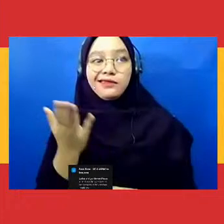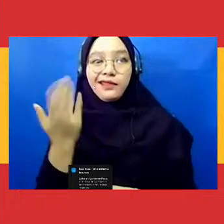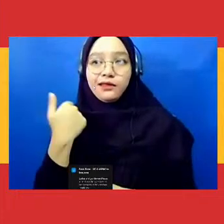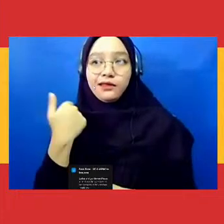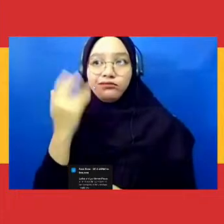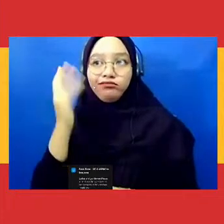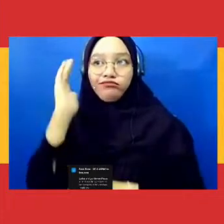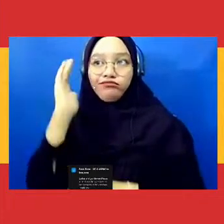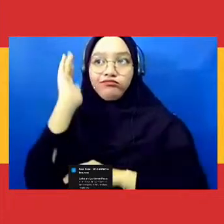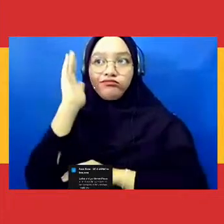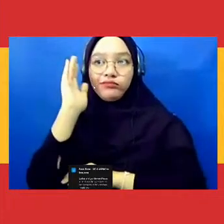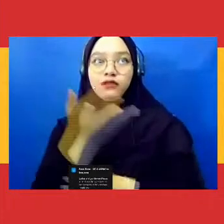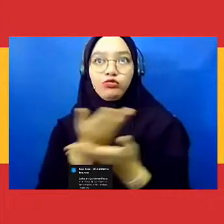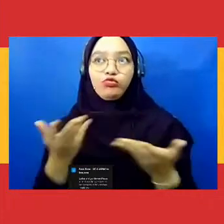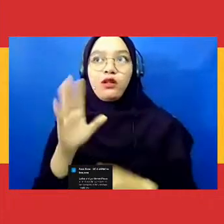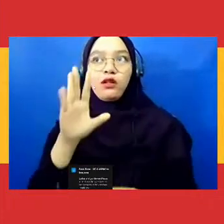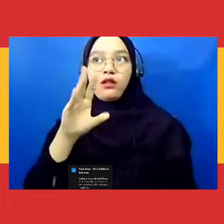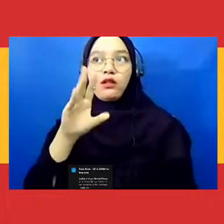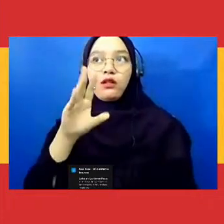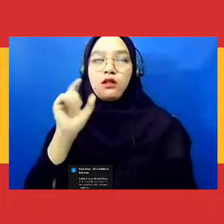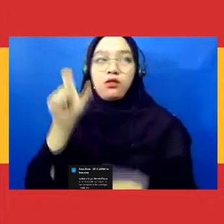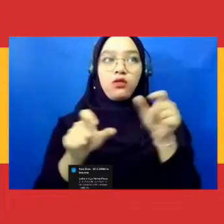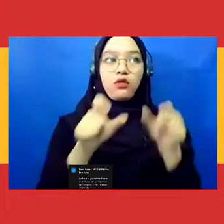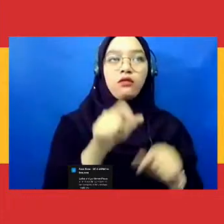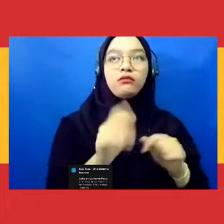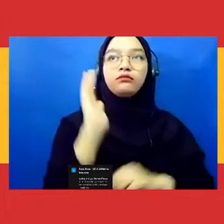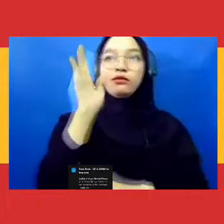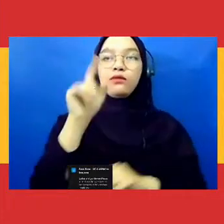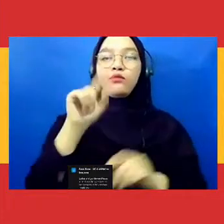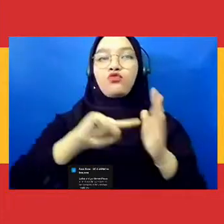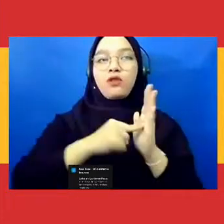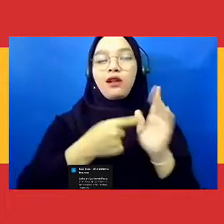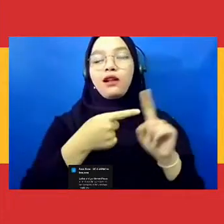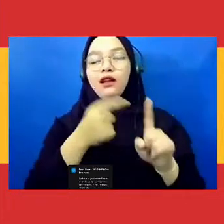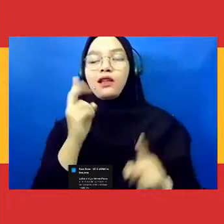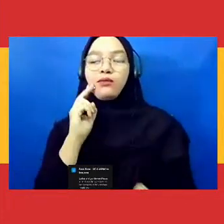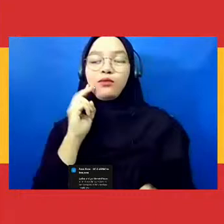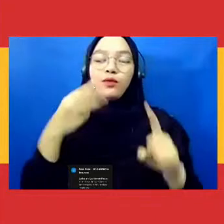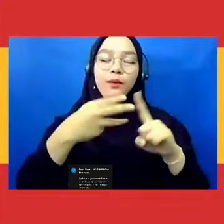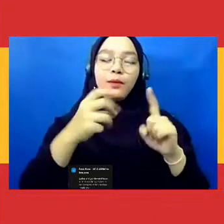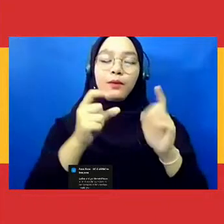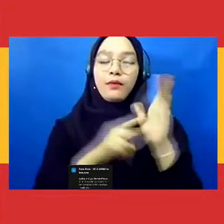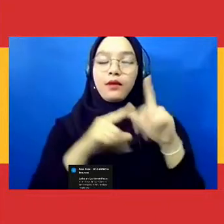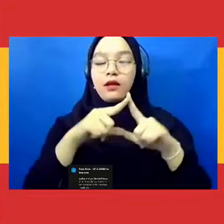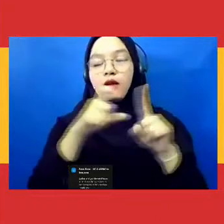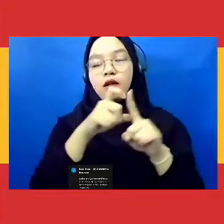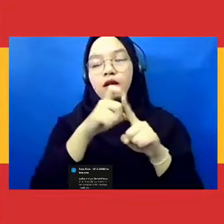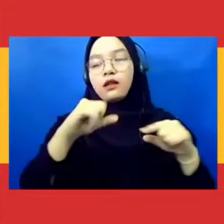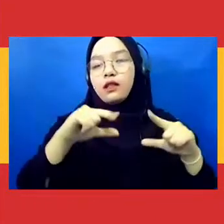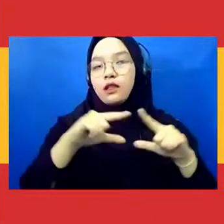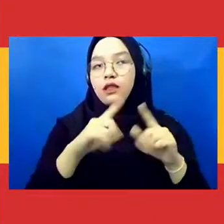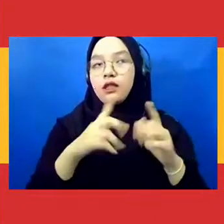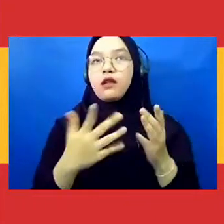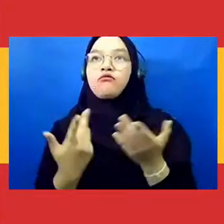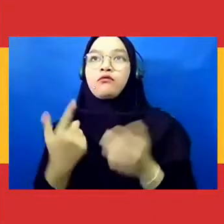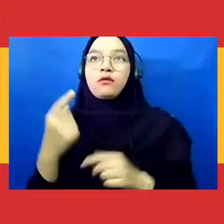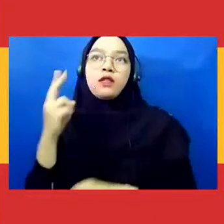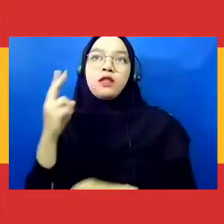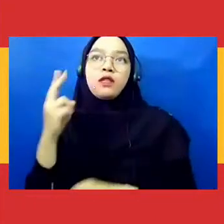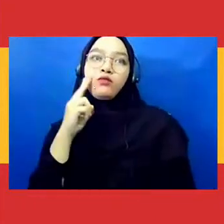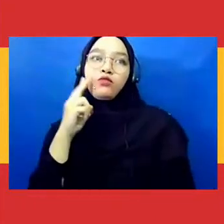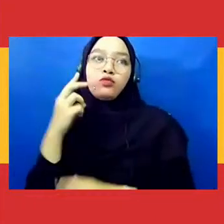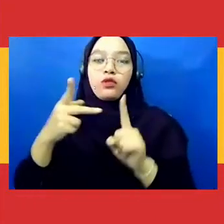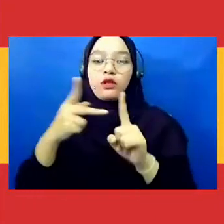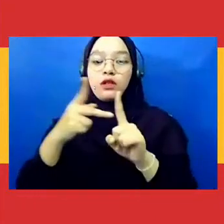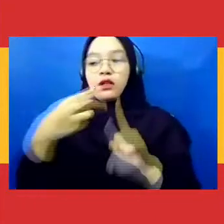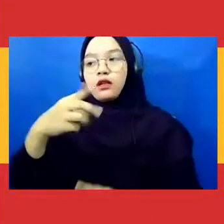pembicara, mulai dari Ibu Nadia, kemudian dari Ibu Helena juga menyampaikan juga